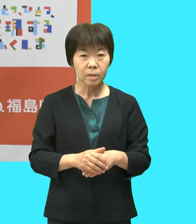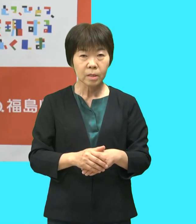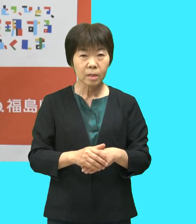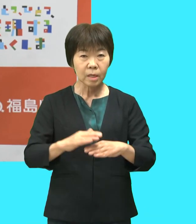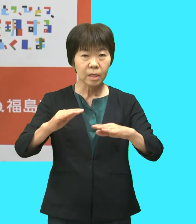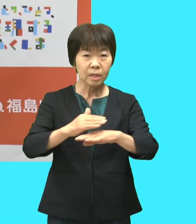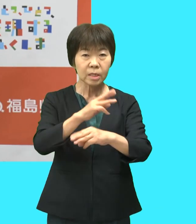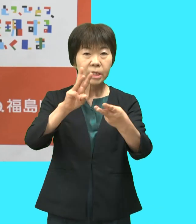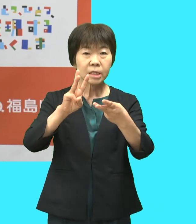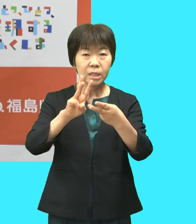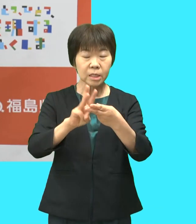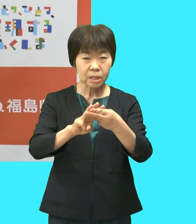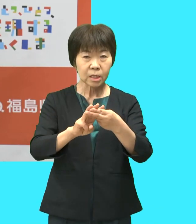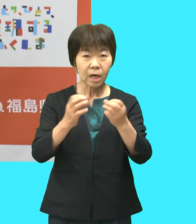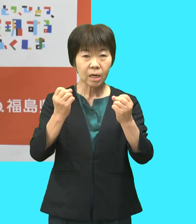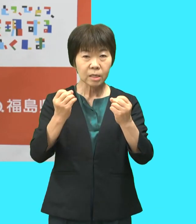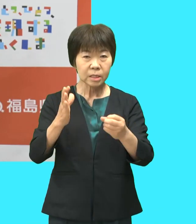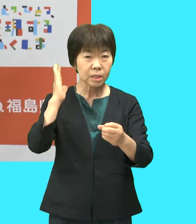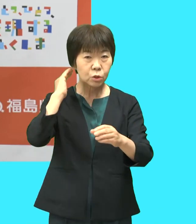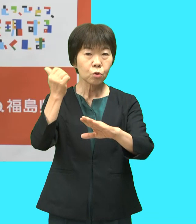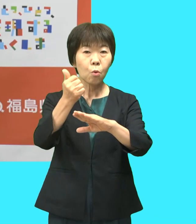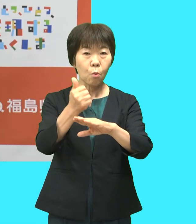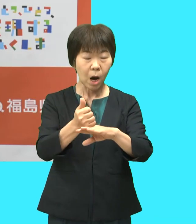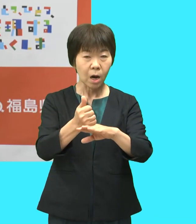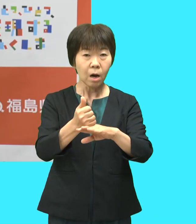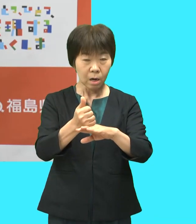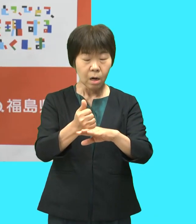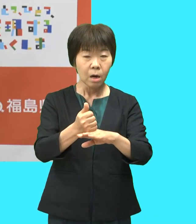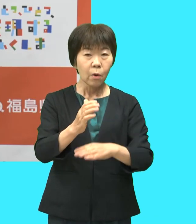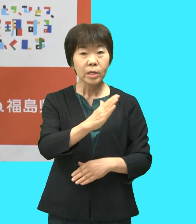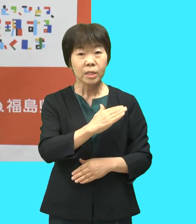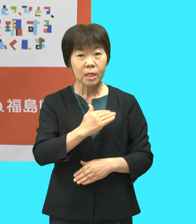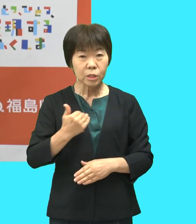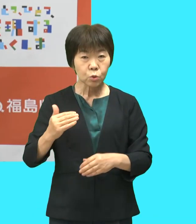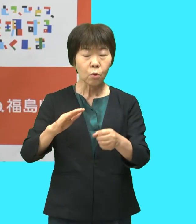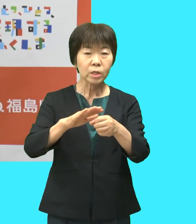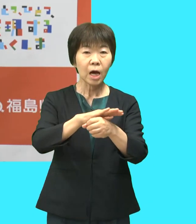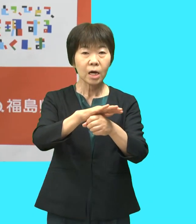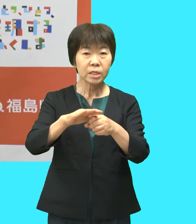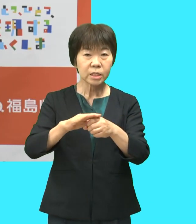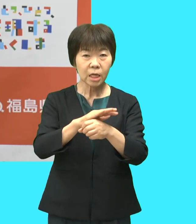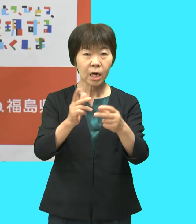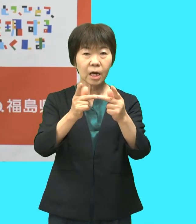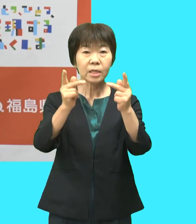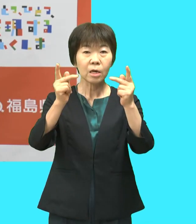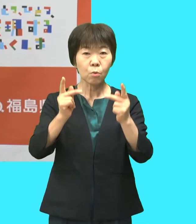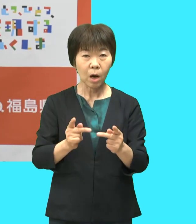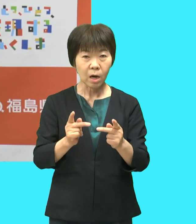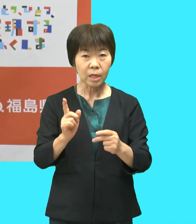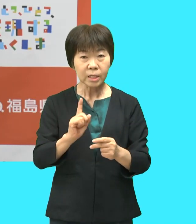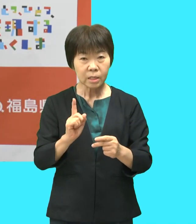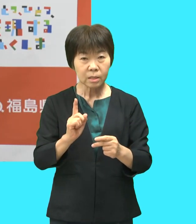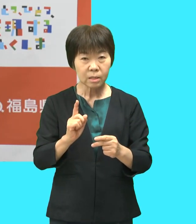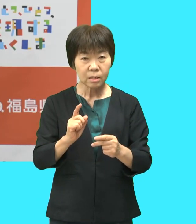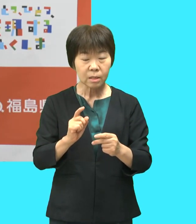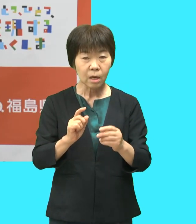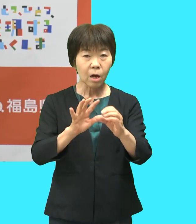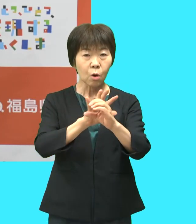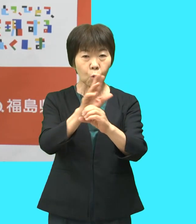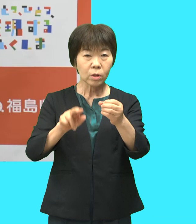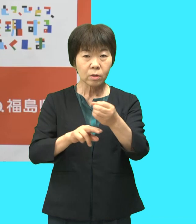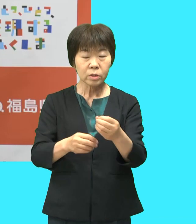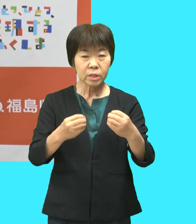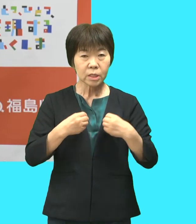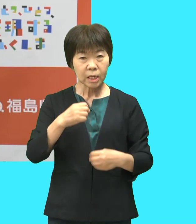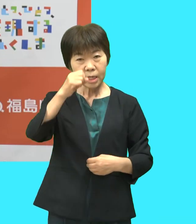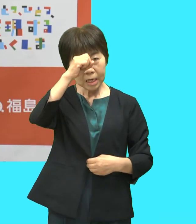総理においては、私たちにとっての最重要の喫緊の課題は新型コロナウイルス感染